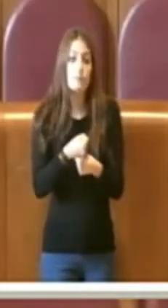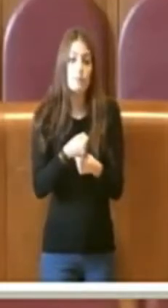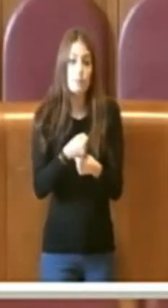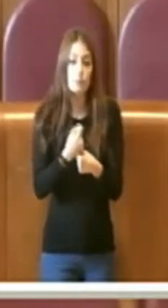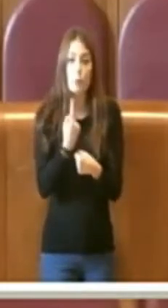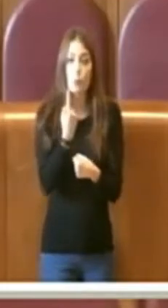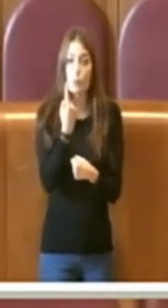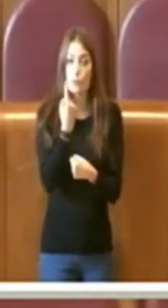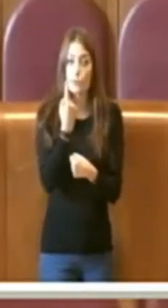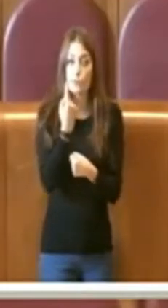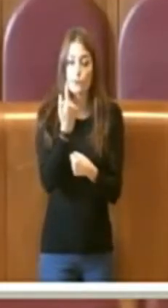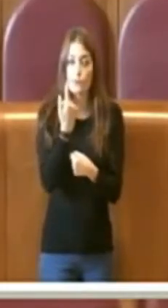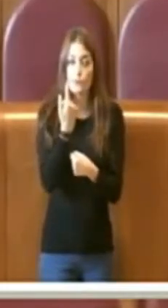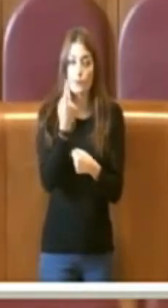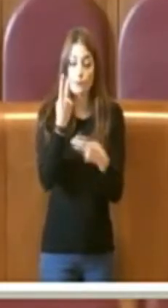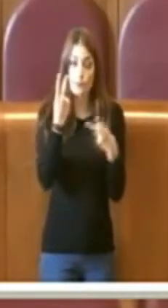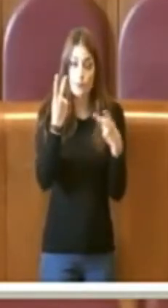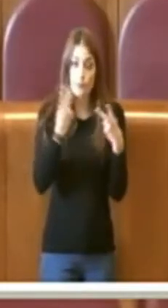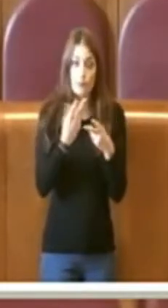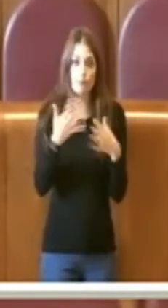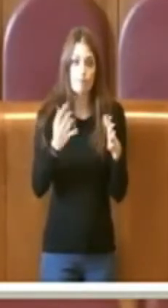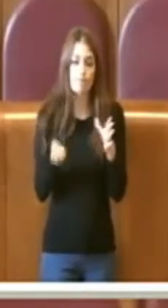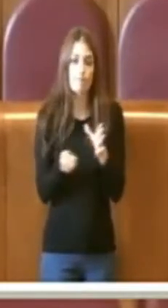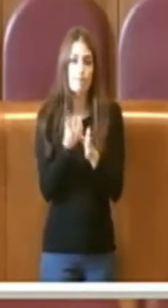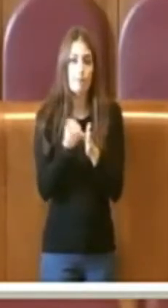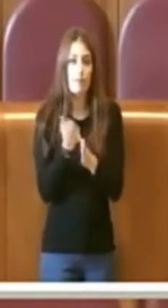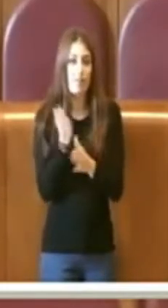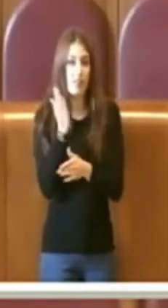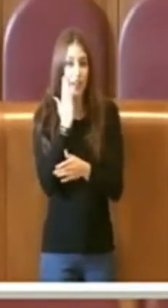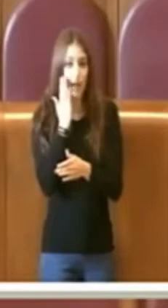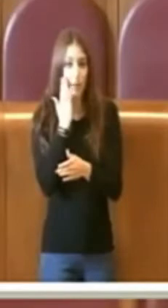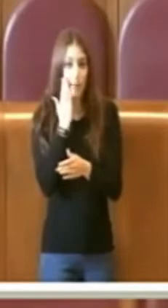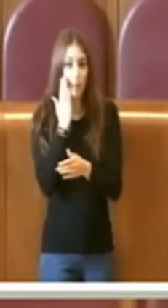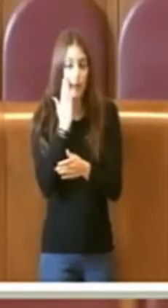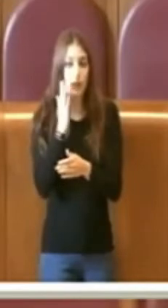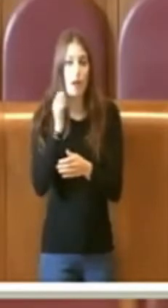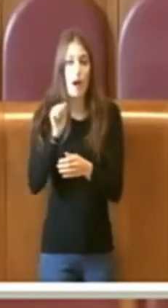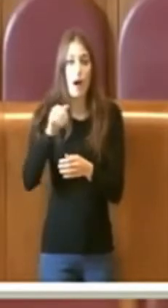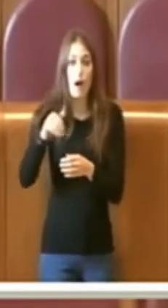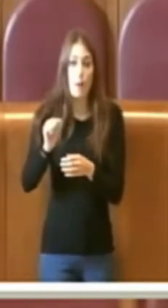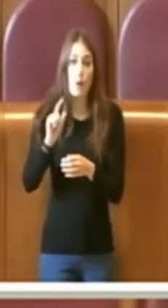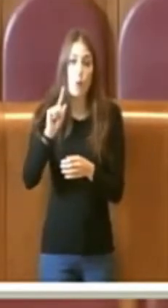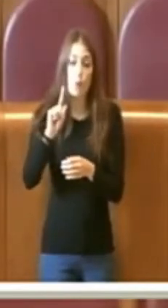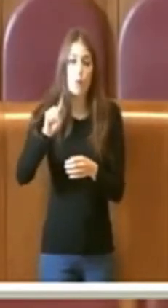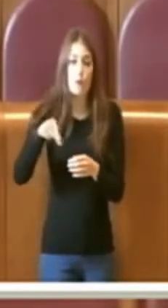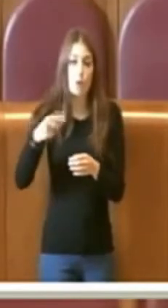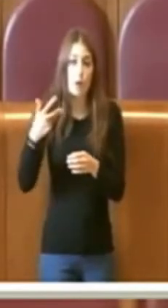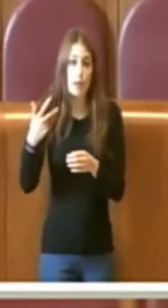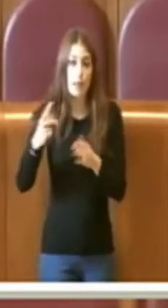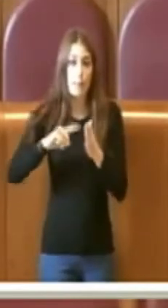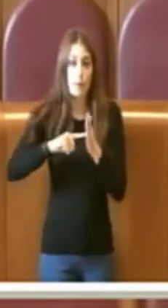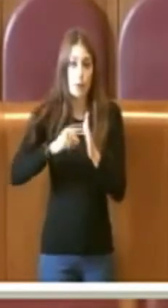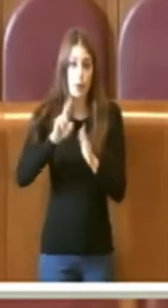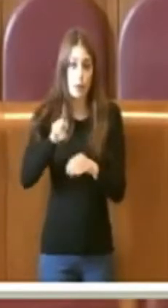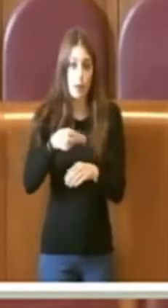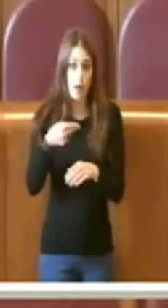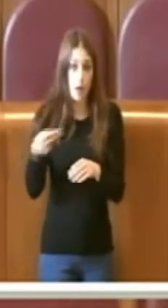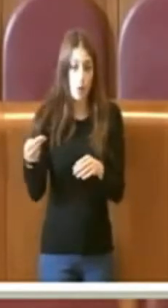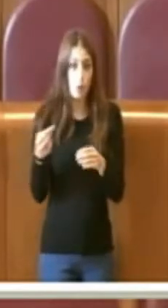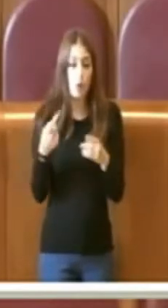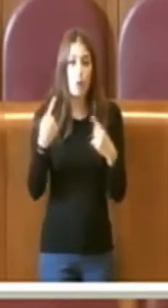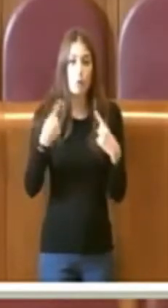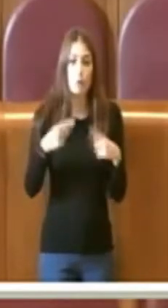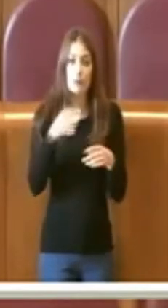erano stati di fatto prodotti debiti per Ama per 1,3 milioni di euro. Ecco, non è che